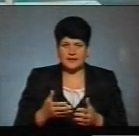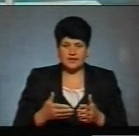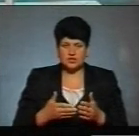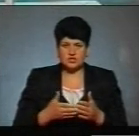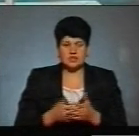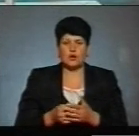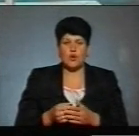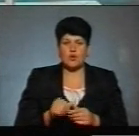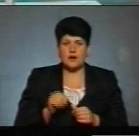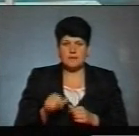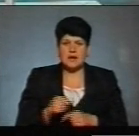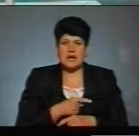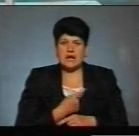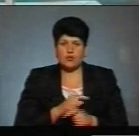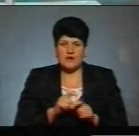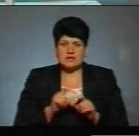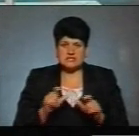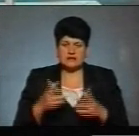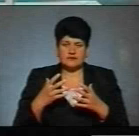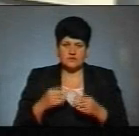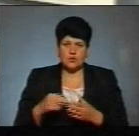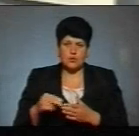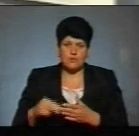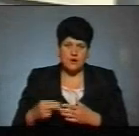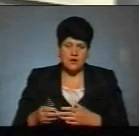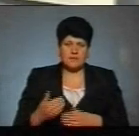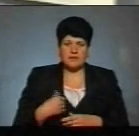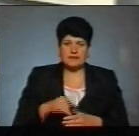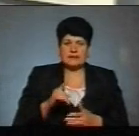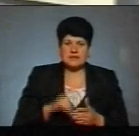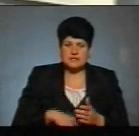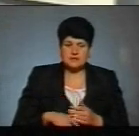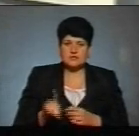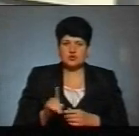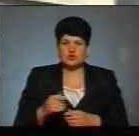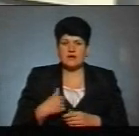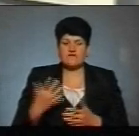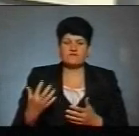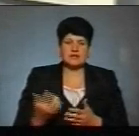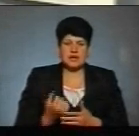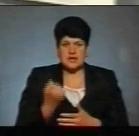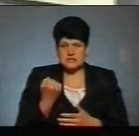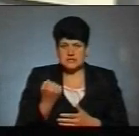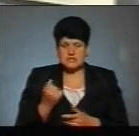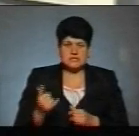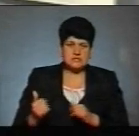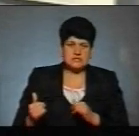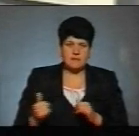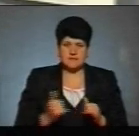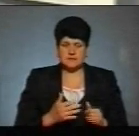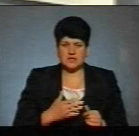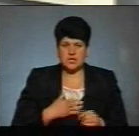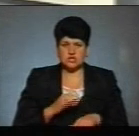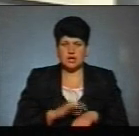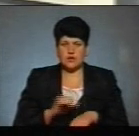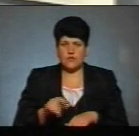деякі лікувальні заклади, бачите, закуповують такі пристрої. От ми надіємося, що нам вдасться забезпечити наших